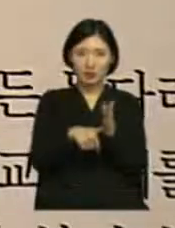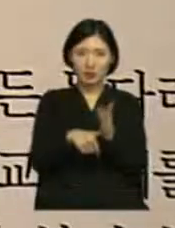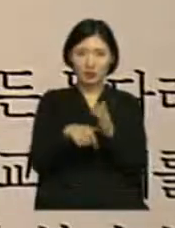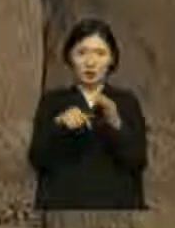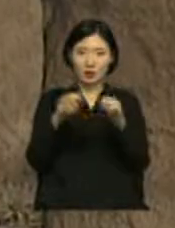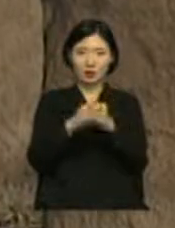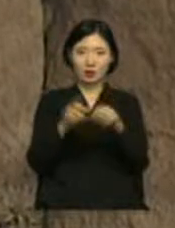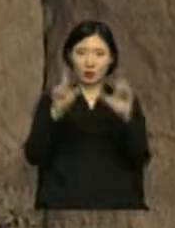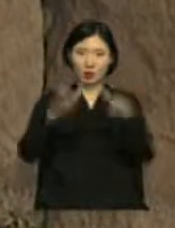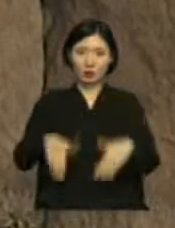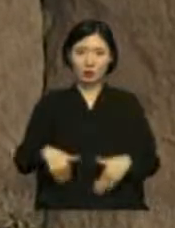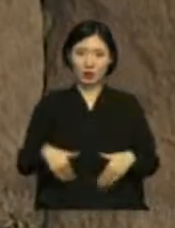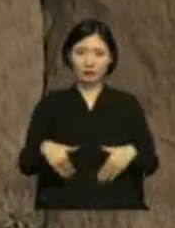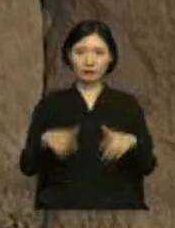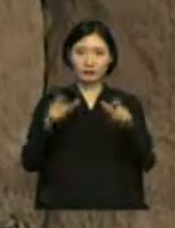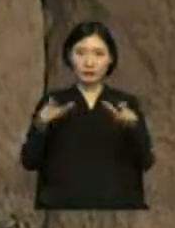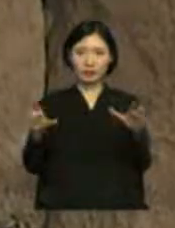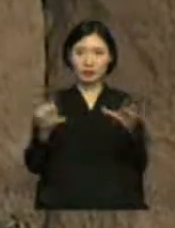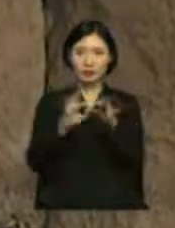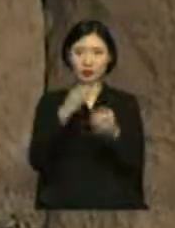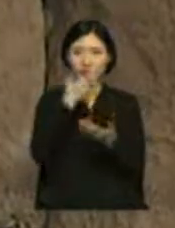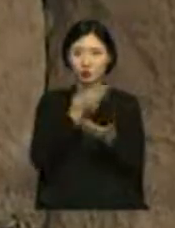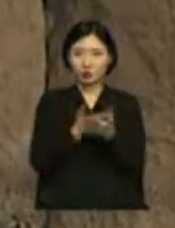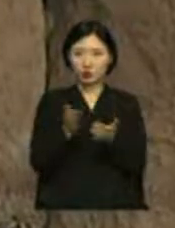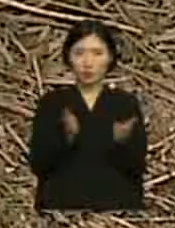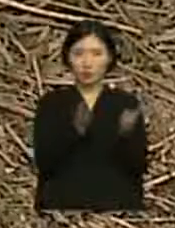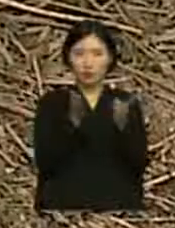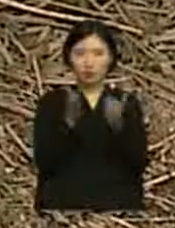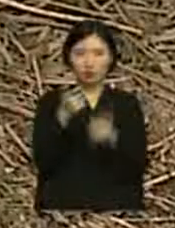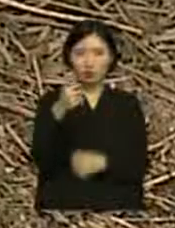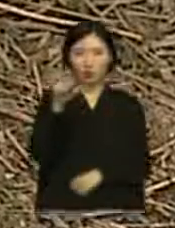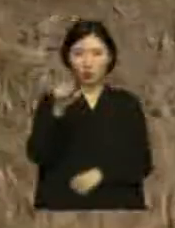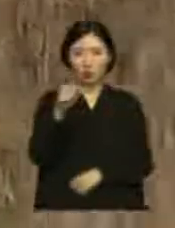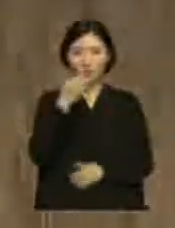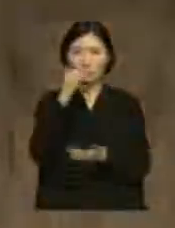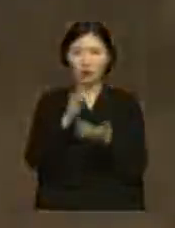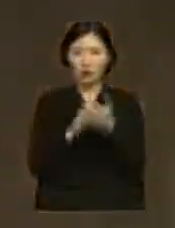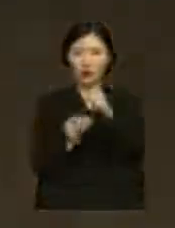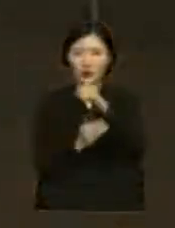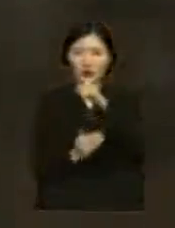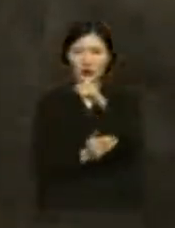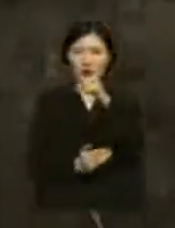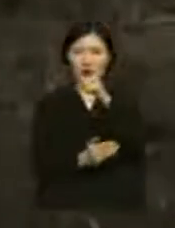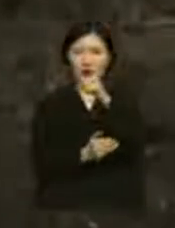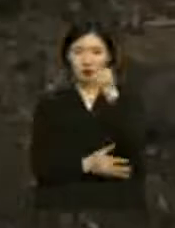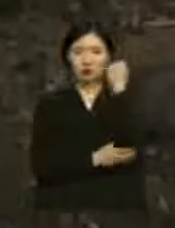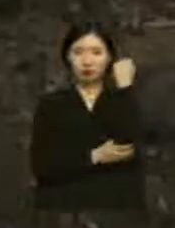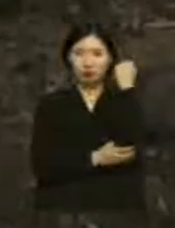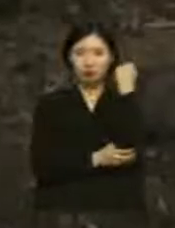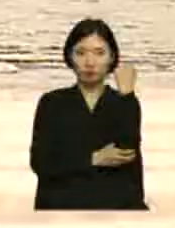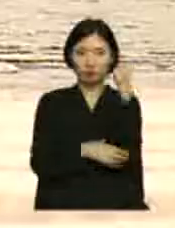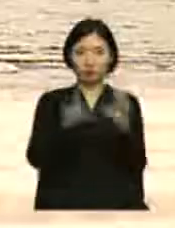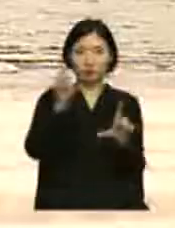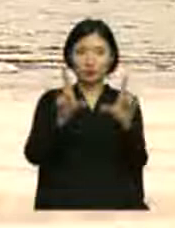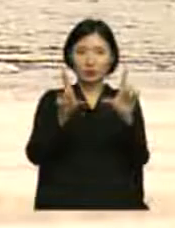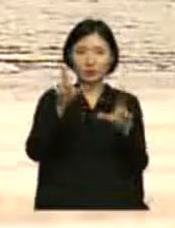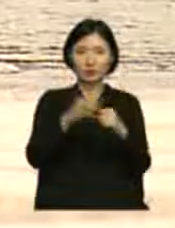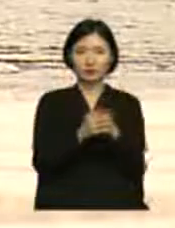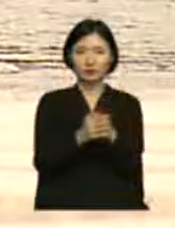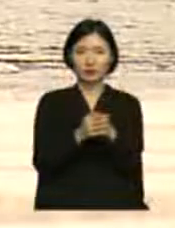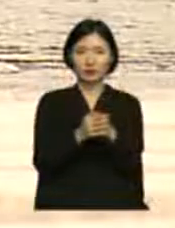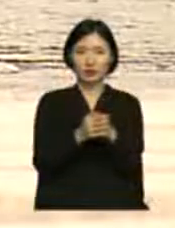동남지방을 연결하던 주요 통로로 60여 개의 돌기둥이 상부를 받치고 있는 형태입니다. 지난